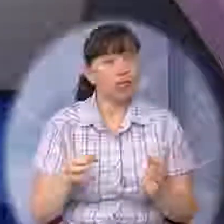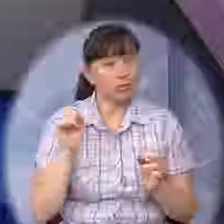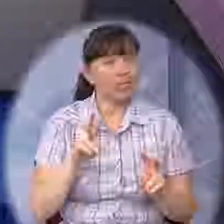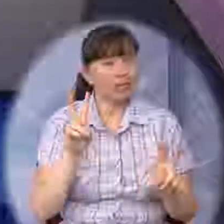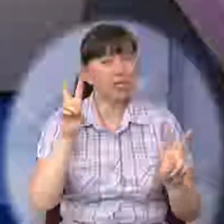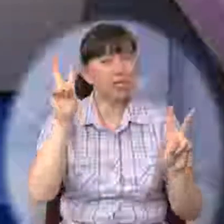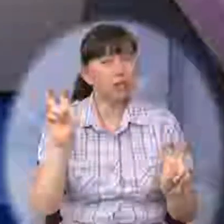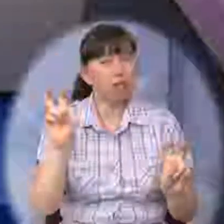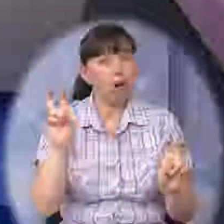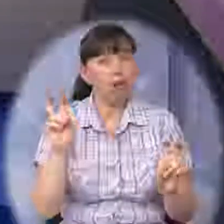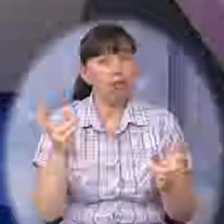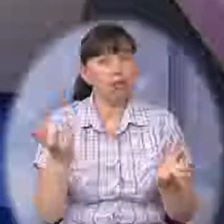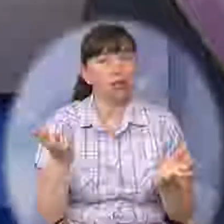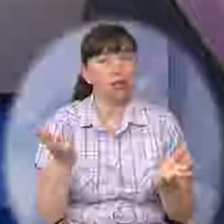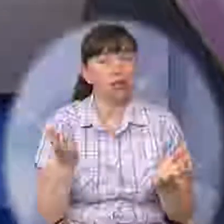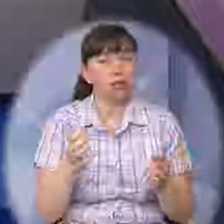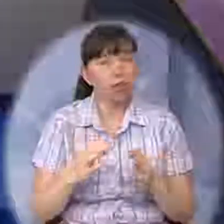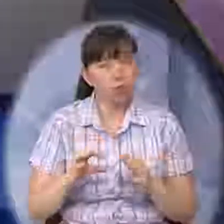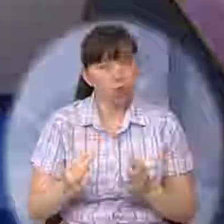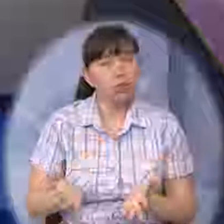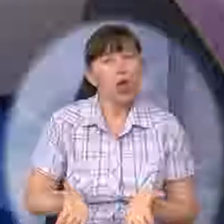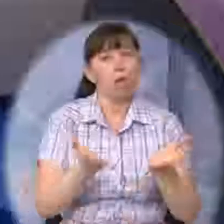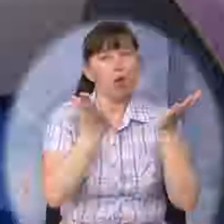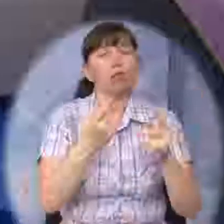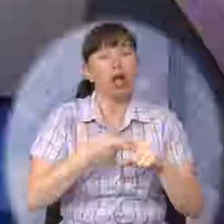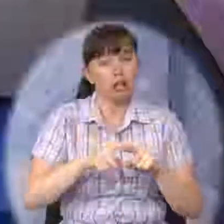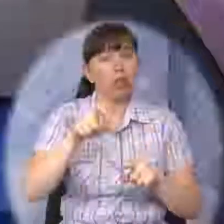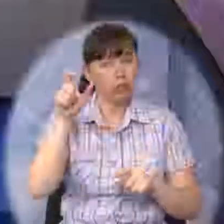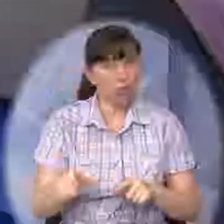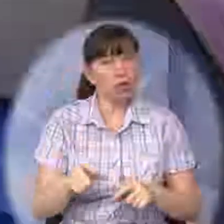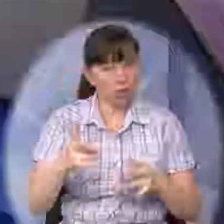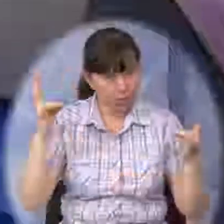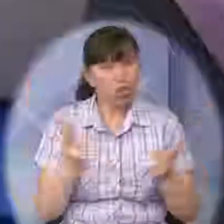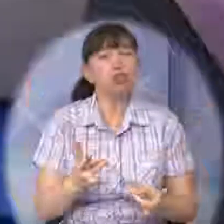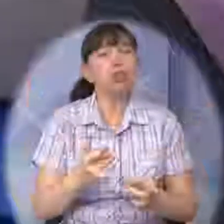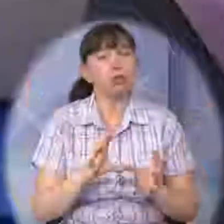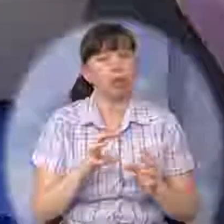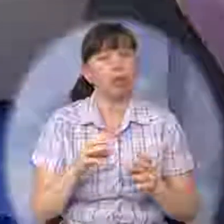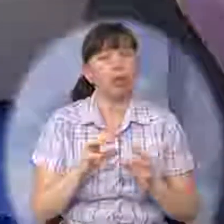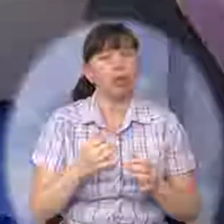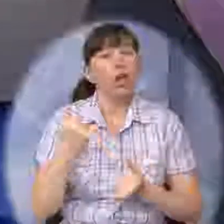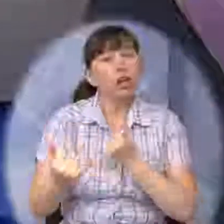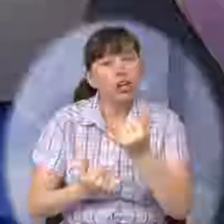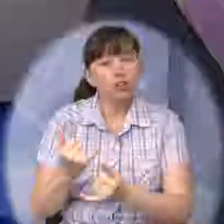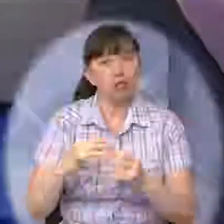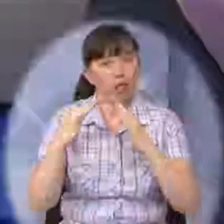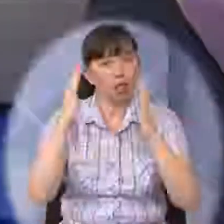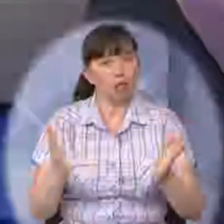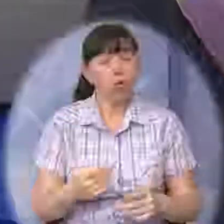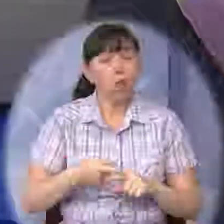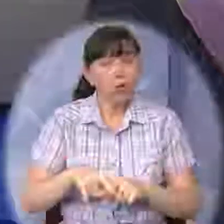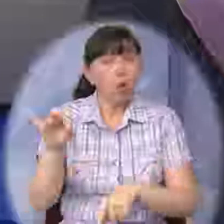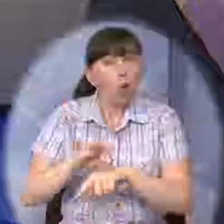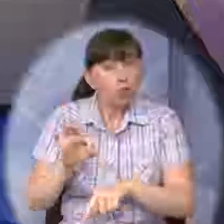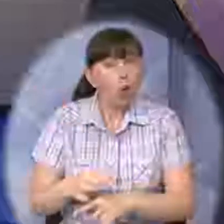un simbol, un imbold că anume această persoană are nevoie de îngrijire la domiciliu. Poate de asta